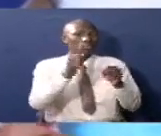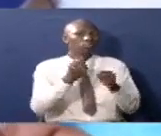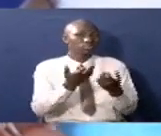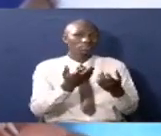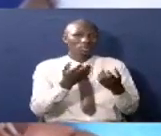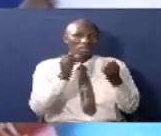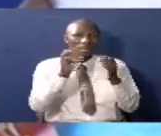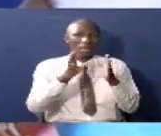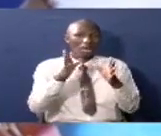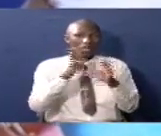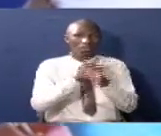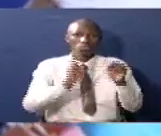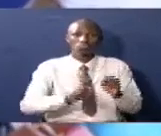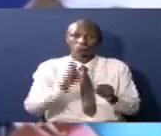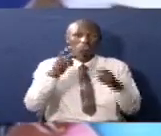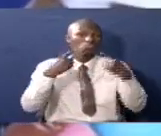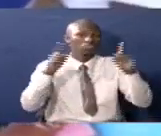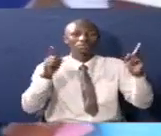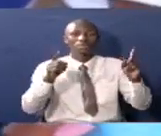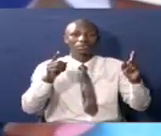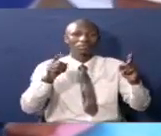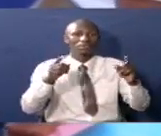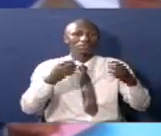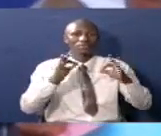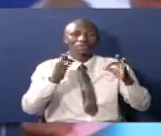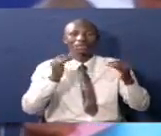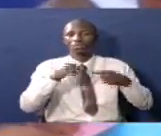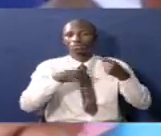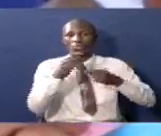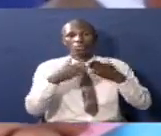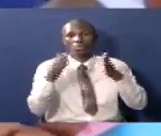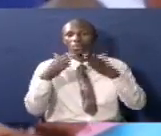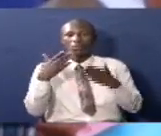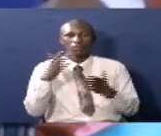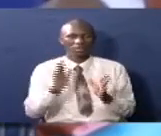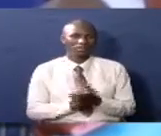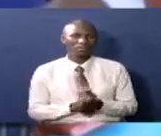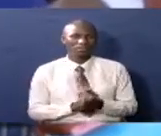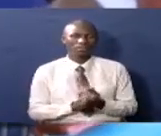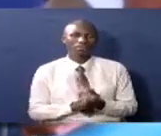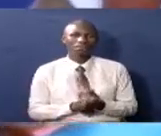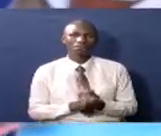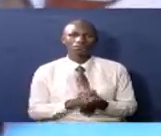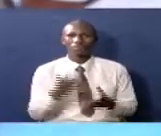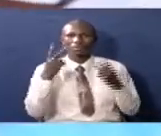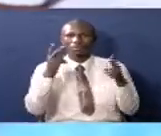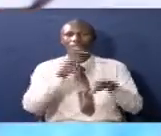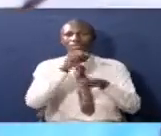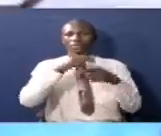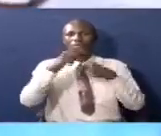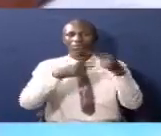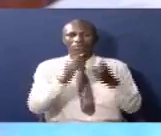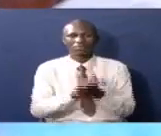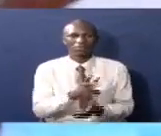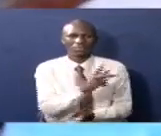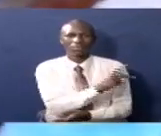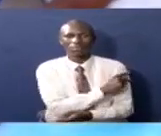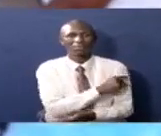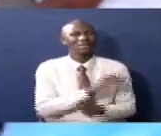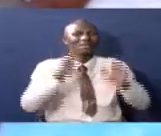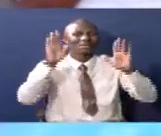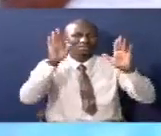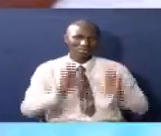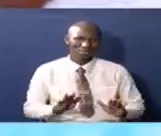undu mosumbu bingu yende yito ya Kenya ande na ubingwa na wanataiza mataifa la maende yete kutonya singa no niko kwe